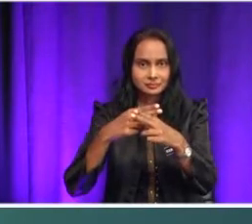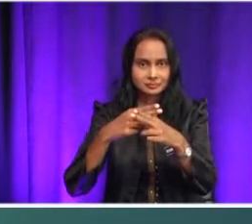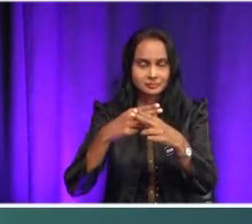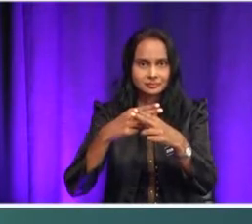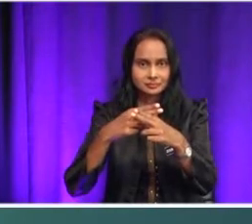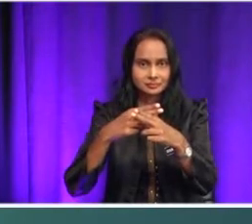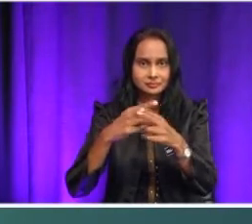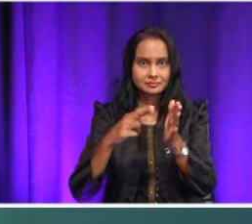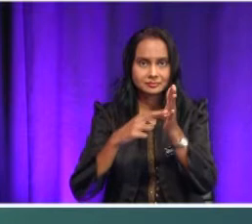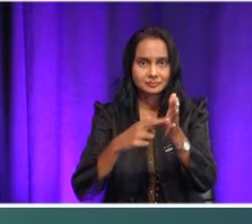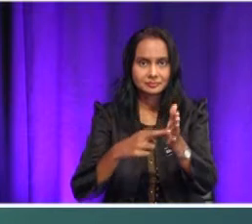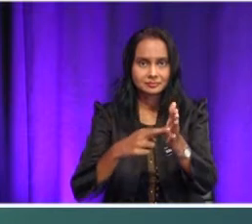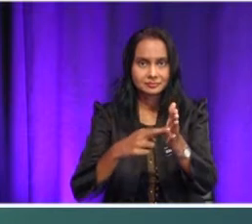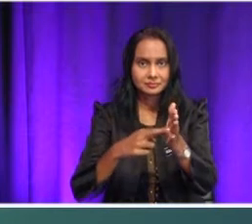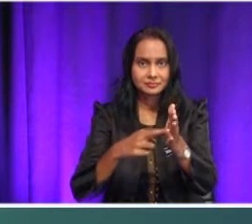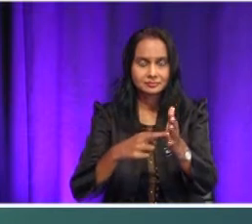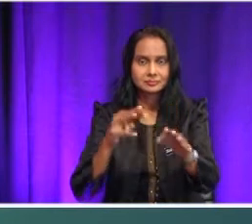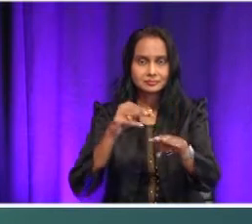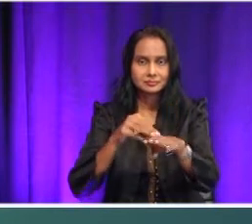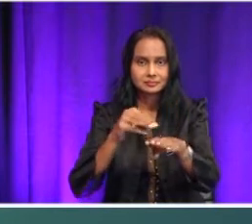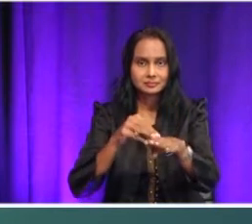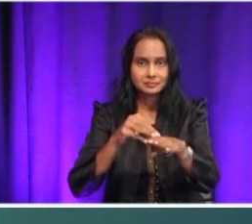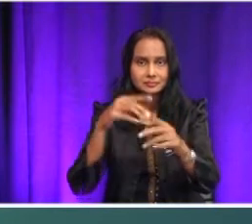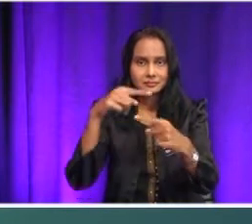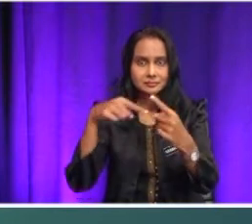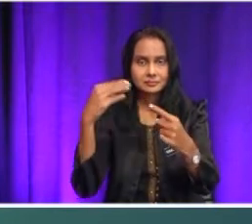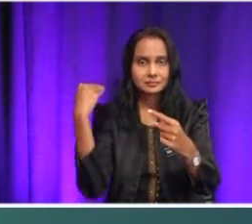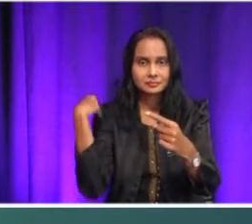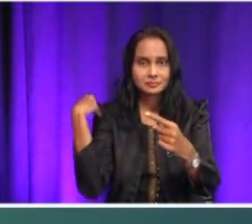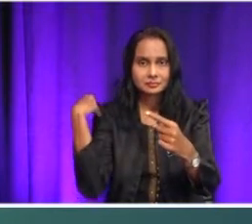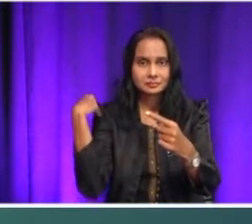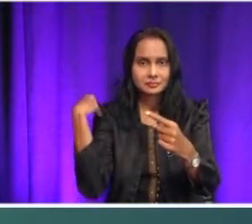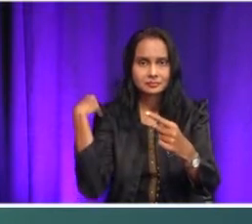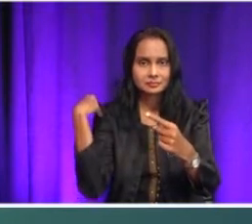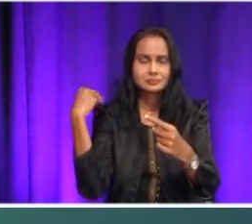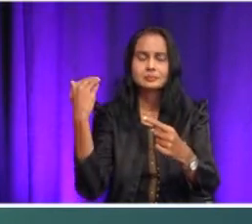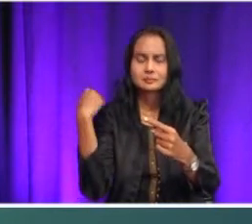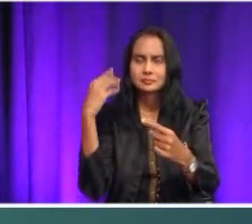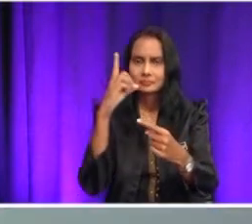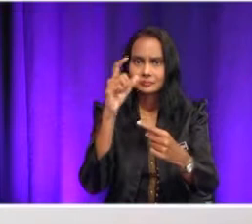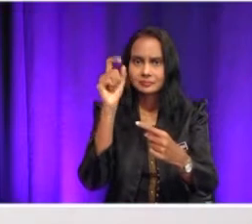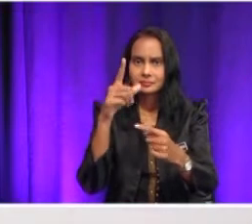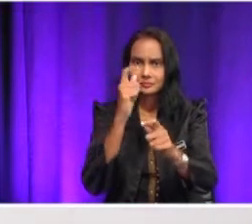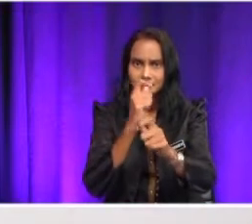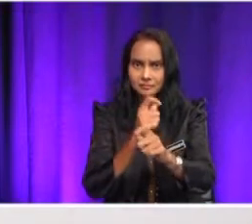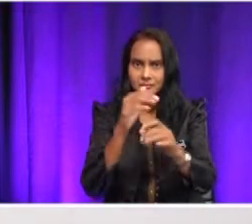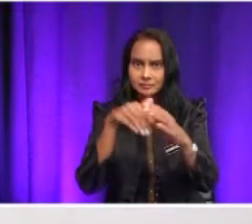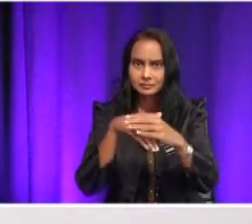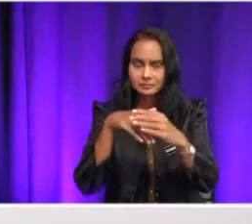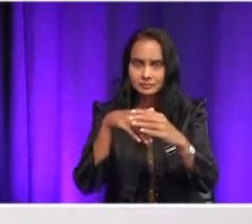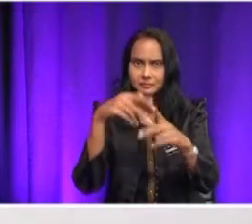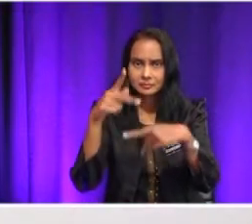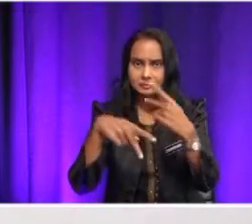menuju kepada suatu tempo apabila wujud sekurang-kurangnya satu input tetap dalam proses pengeluaran